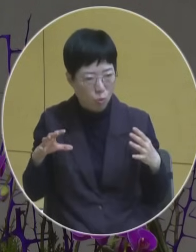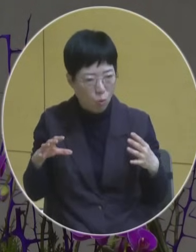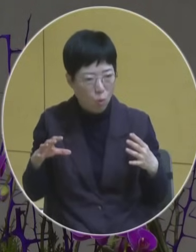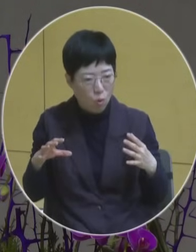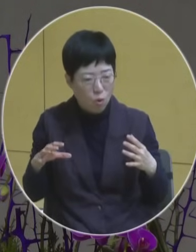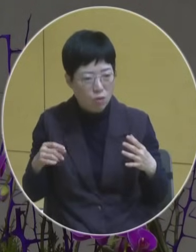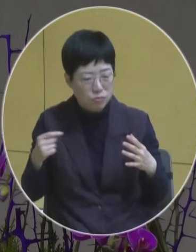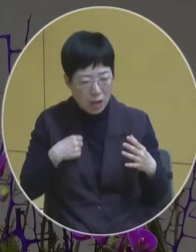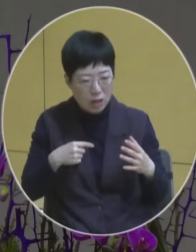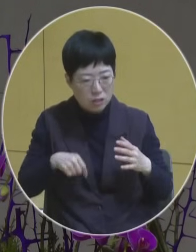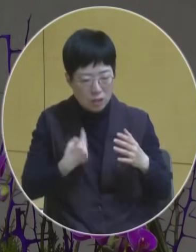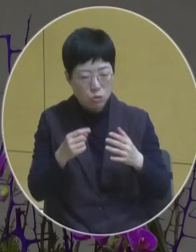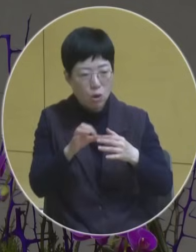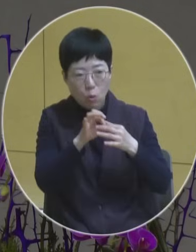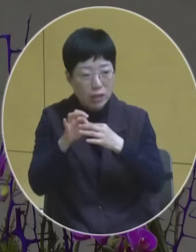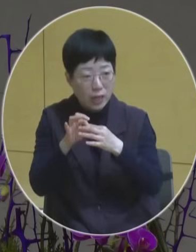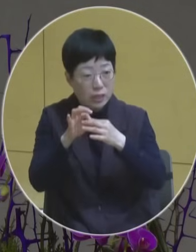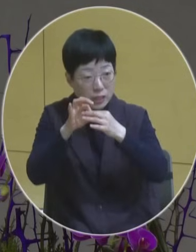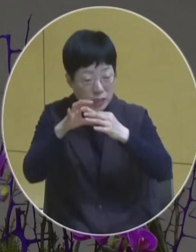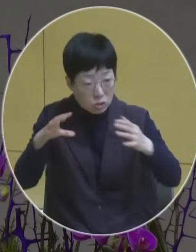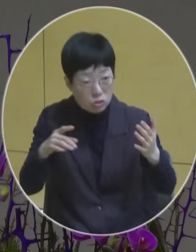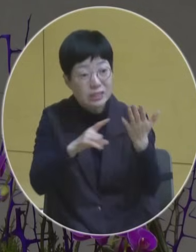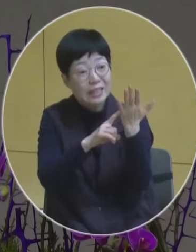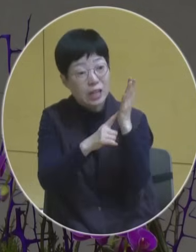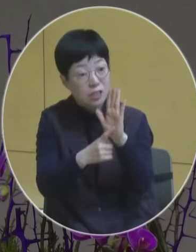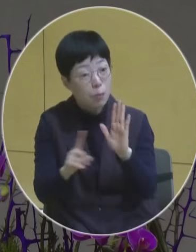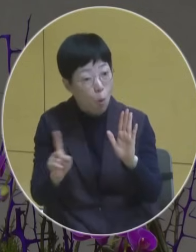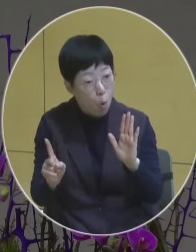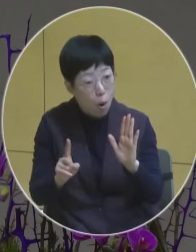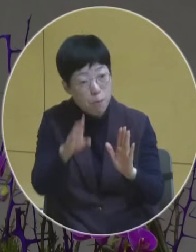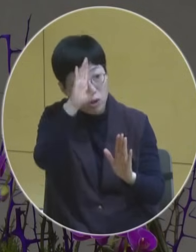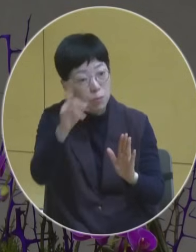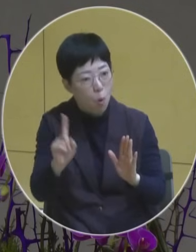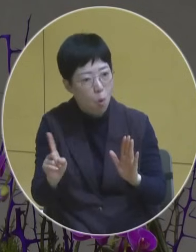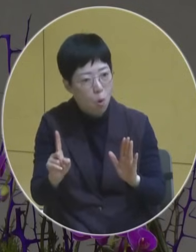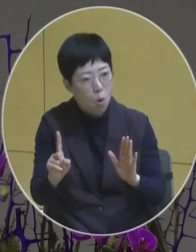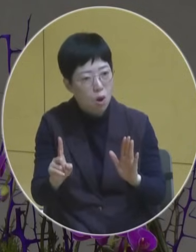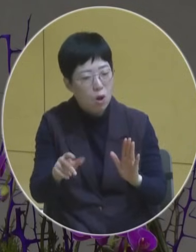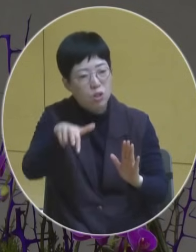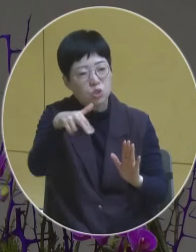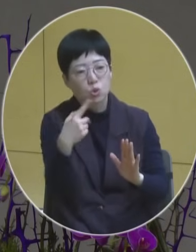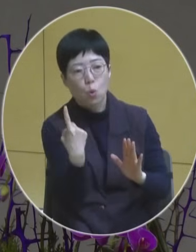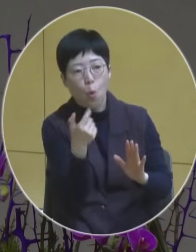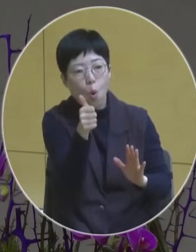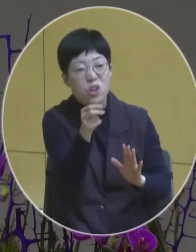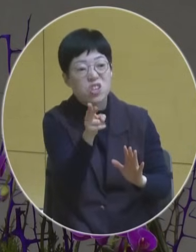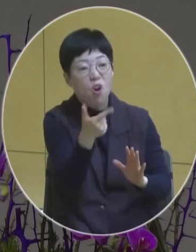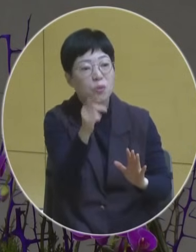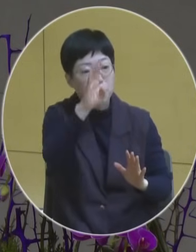여러분, 나 자신과의 관계가 깨어져서 나타나는 질병이 뭡니까? 조현병입니다.